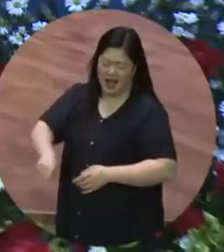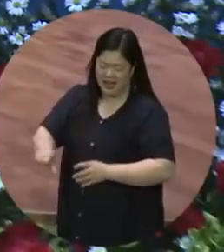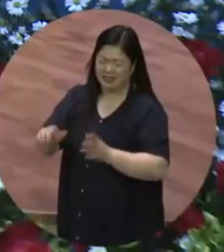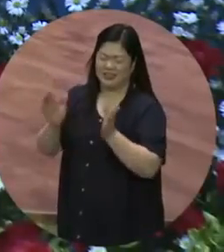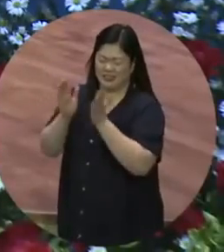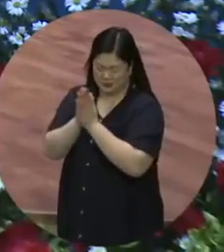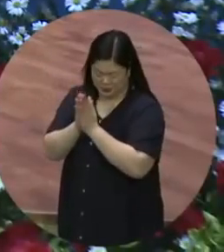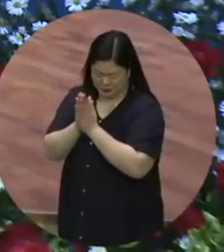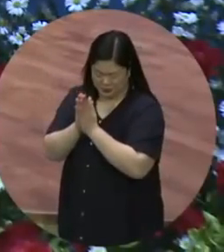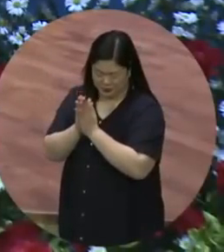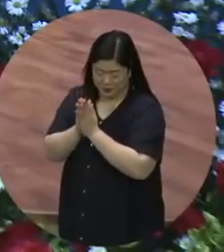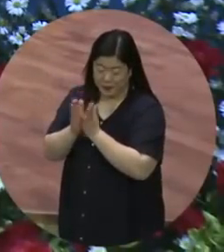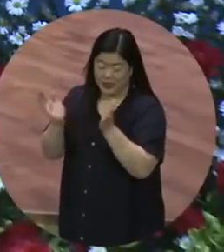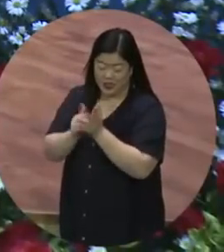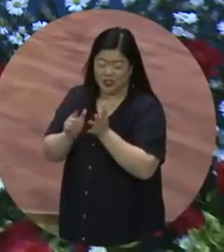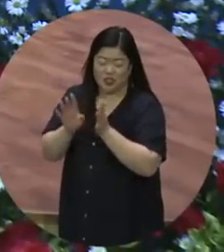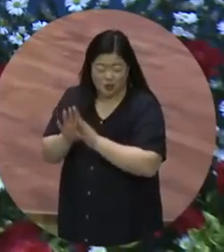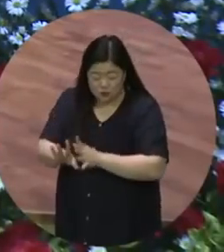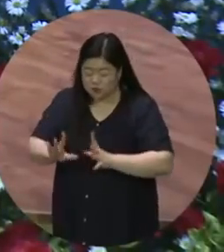정주원입니다.